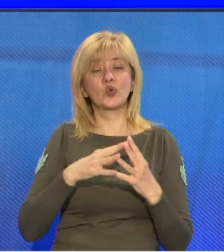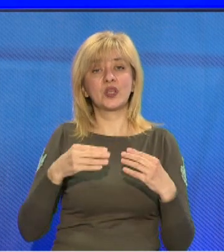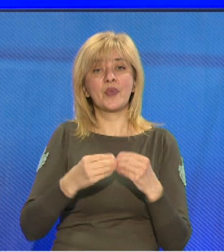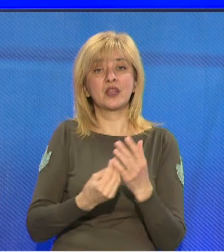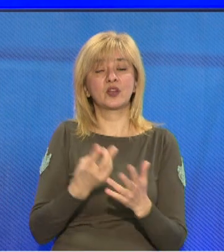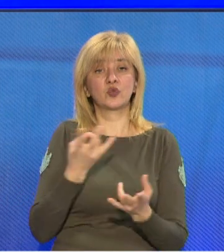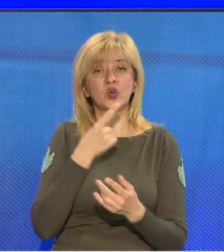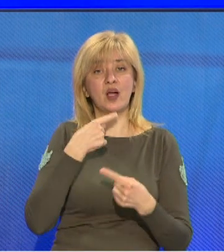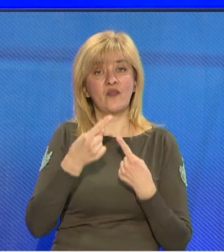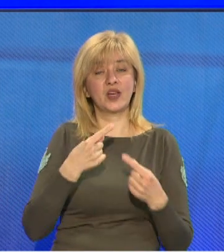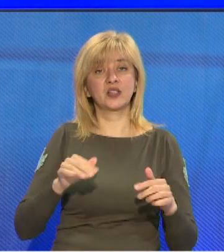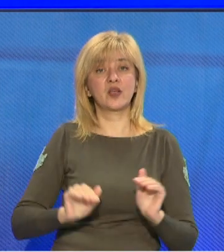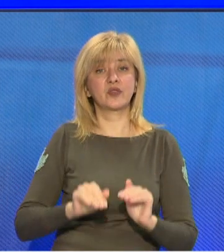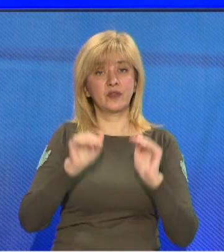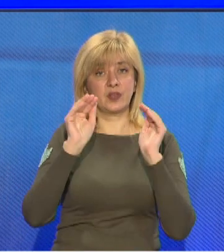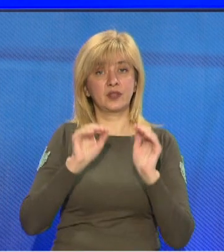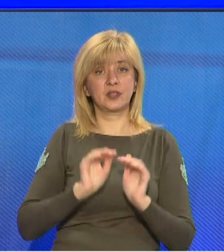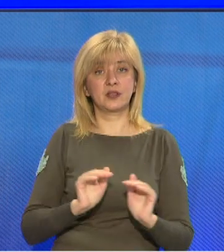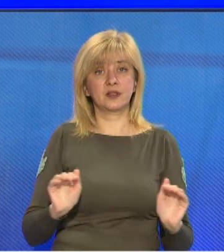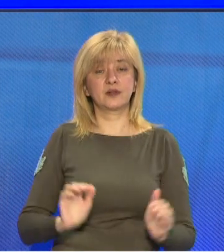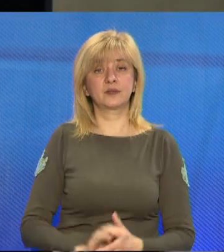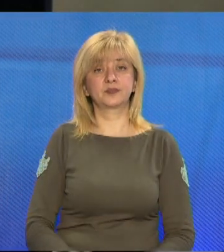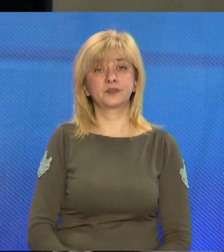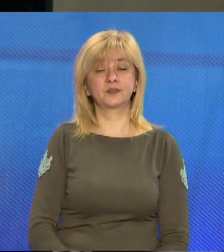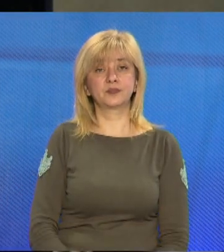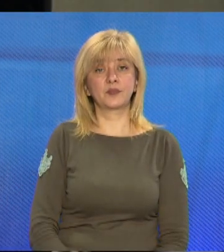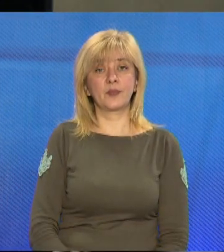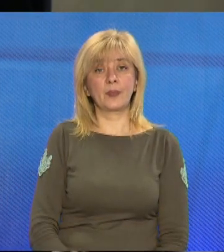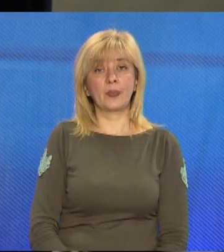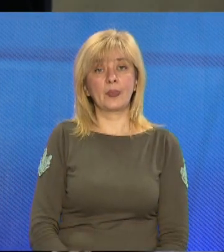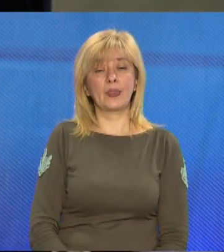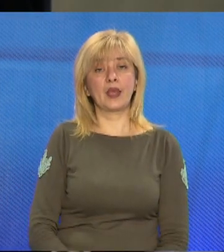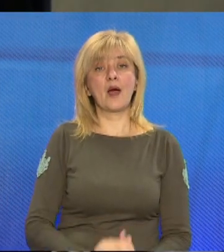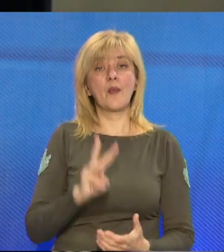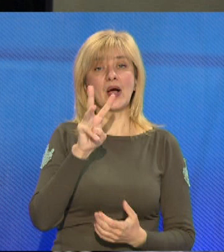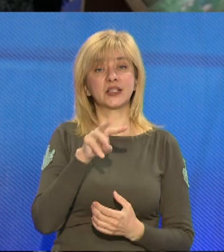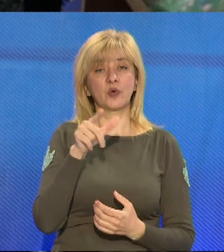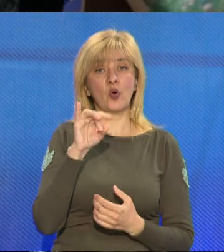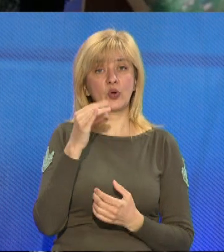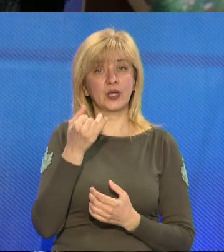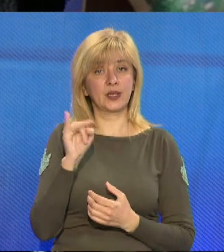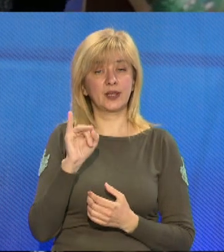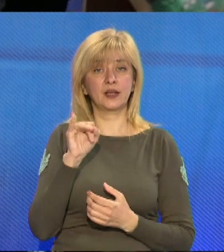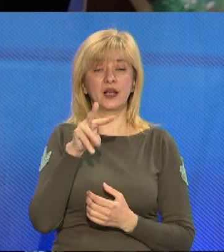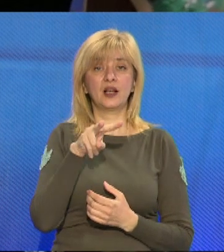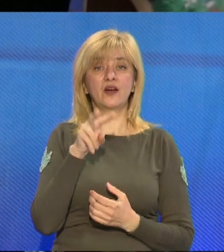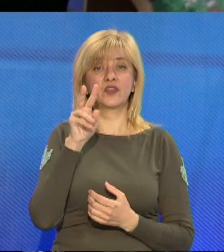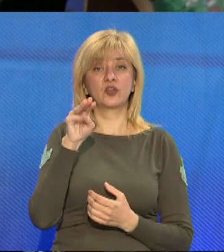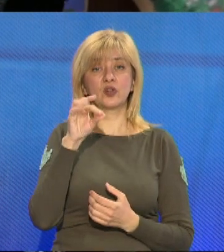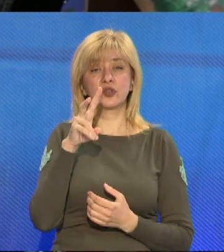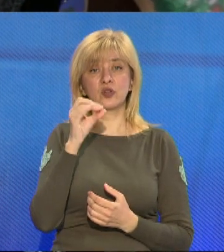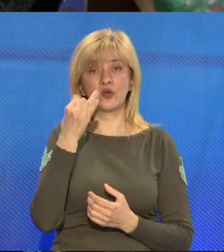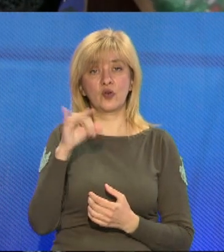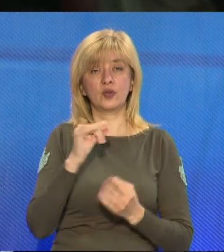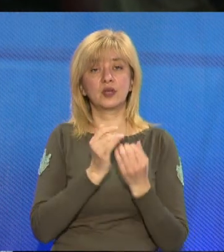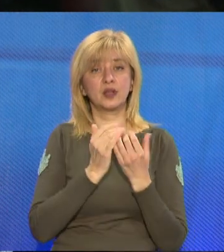гадоў. Кацярына Старчавая раскажа. Максим Горкий, Лев Толстой, Валентина Асеева и Виктор Драгунский, Миколай